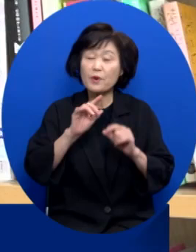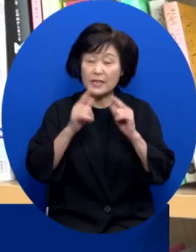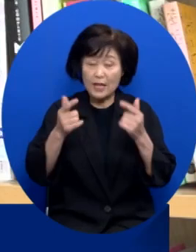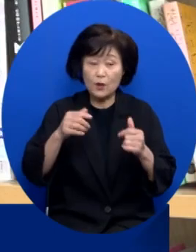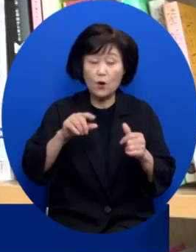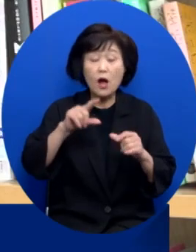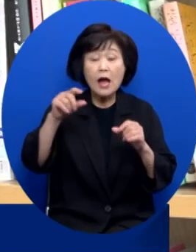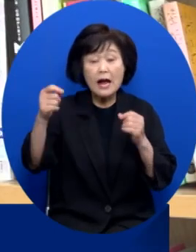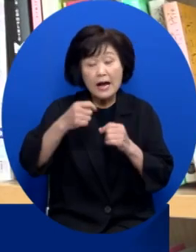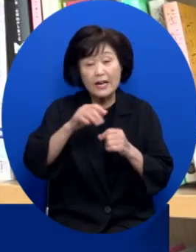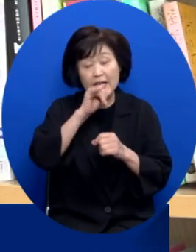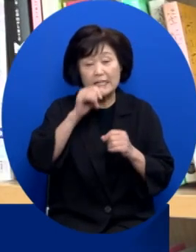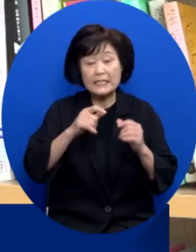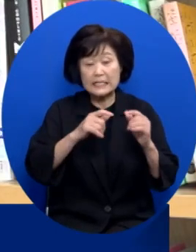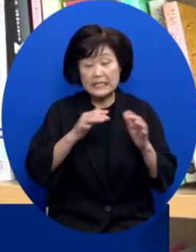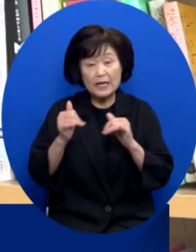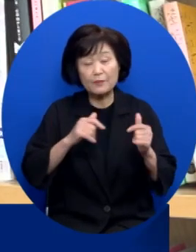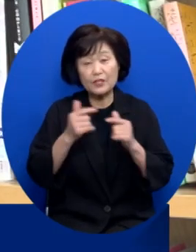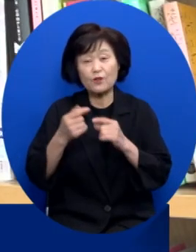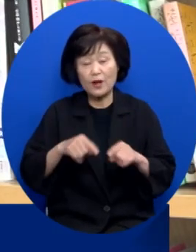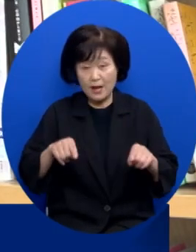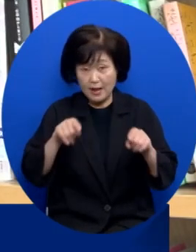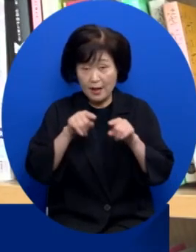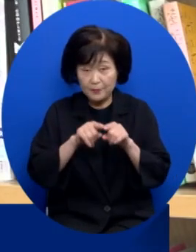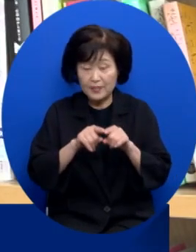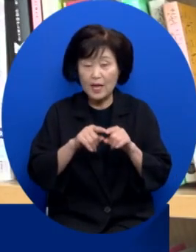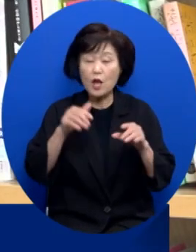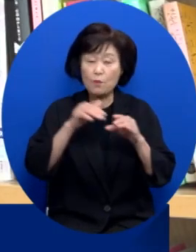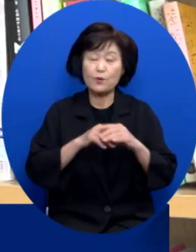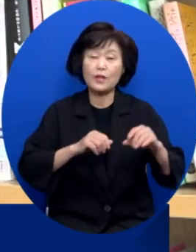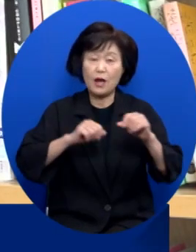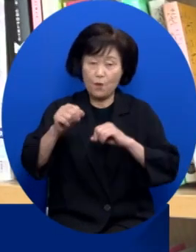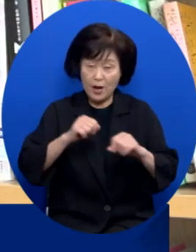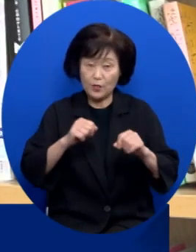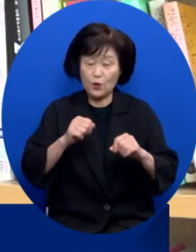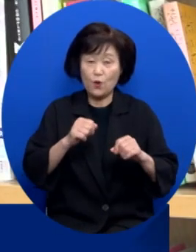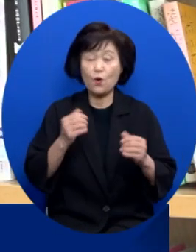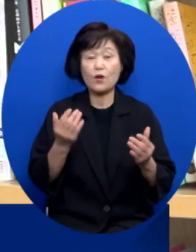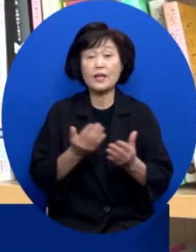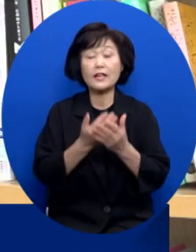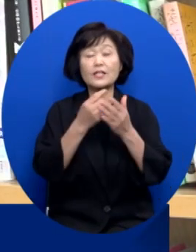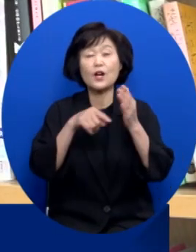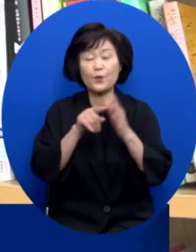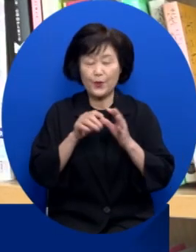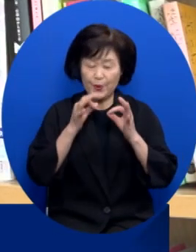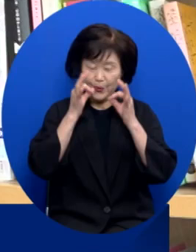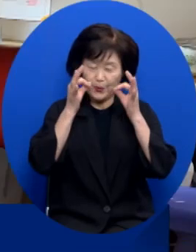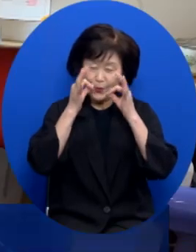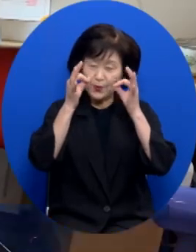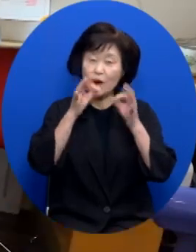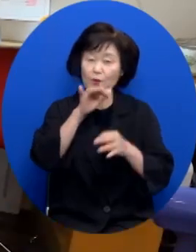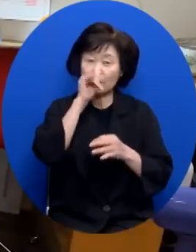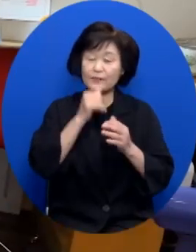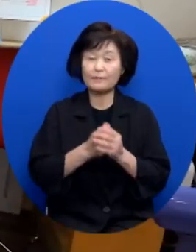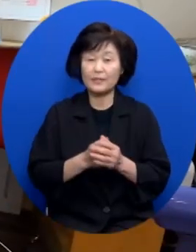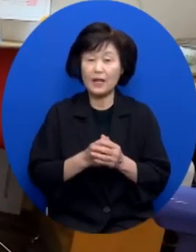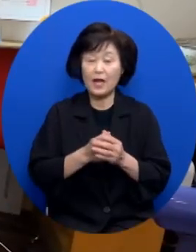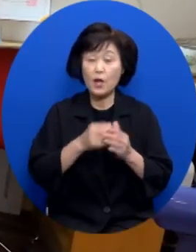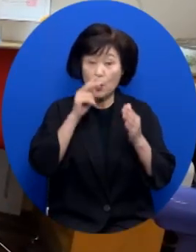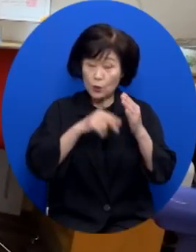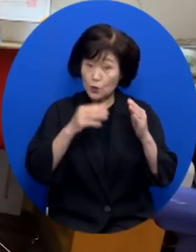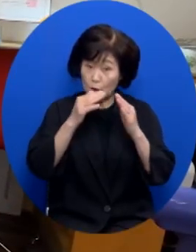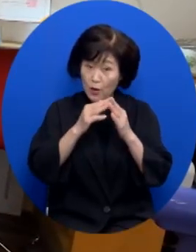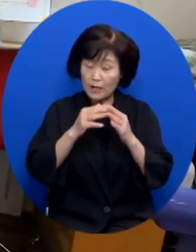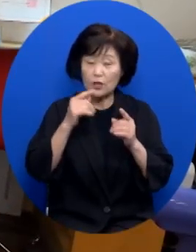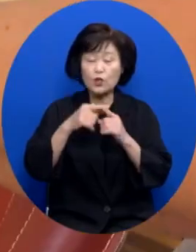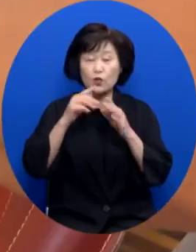부근에 있는 그 지역 주민과 함께 지역 주민들의 문화 활동 향상을 위해서 함께 힘쓰고 있습니다. 네. 도서관은